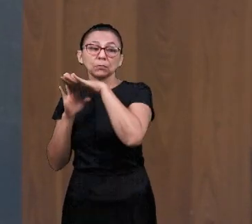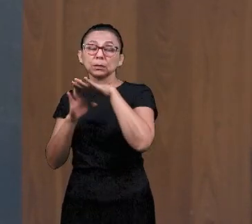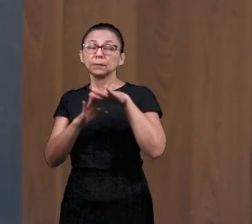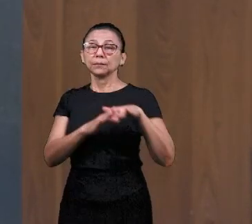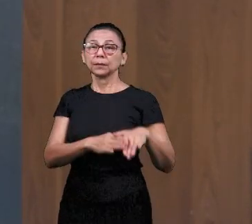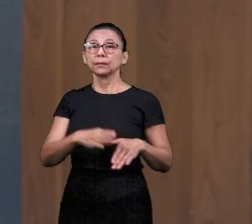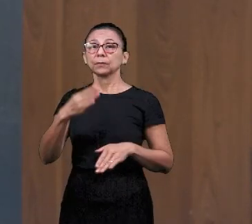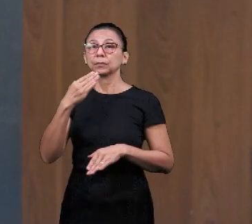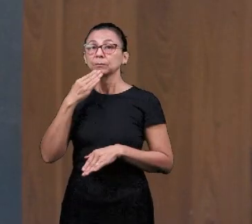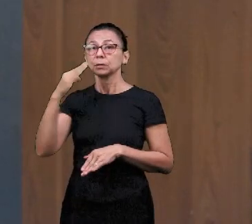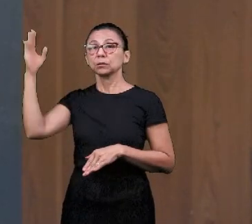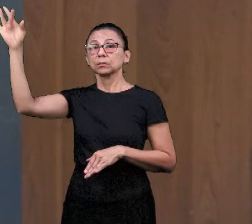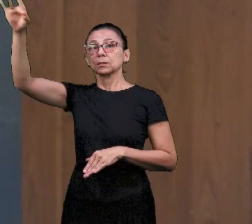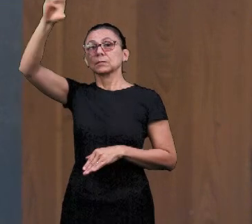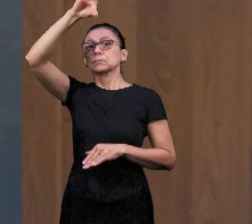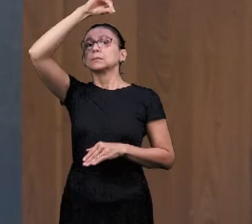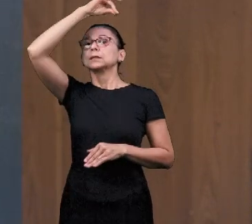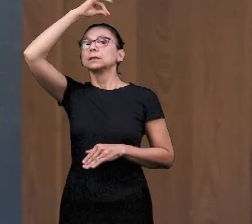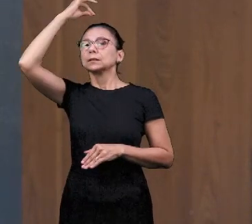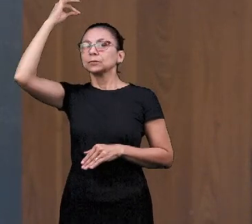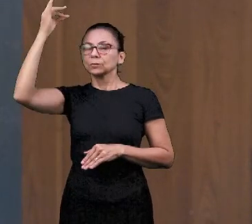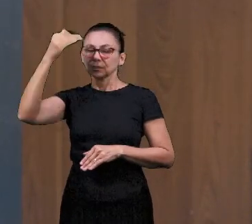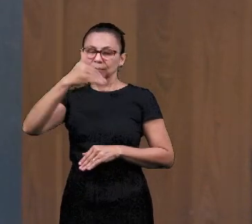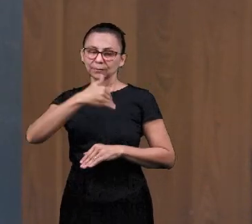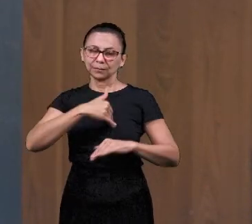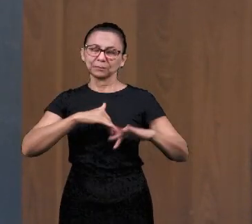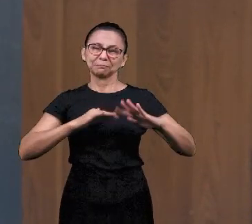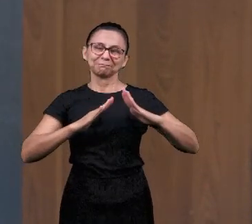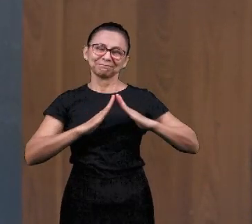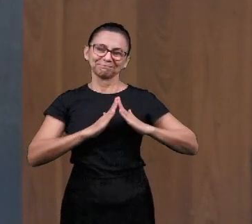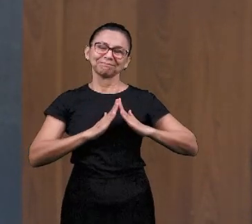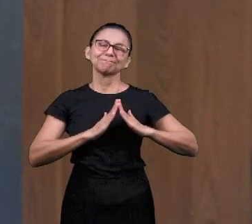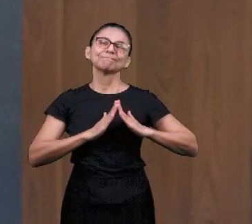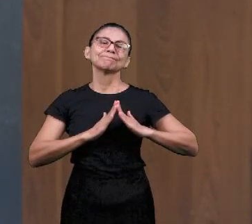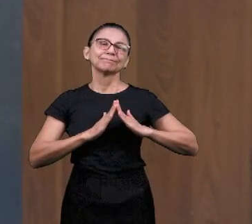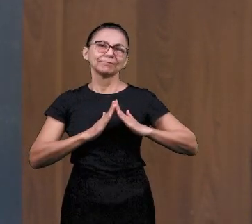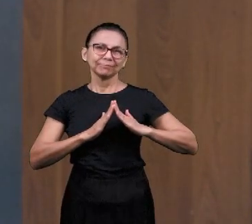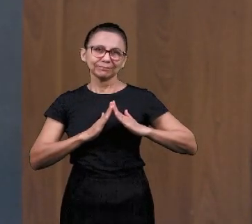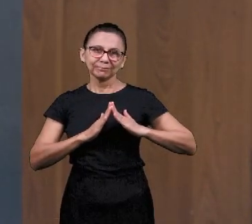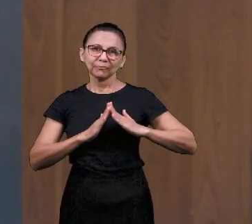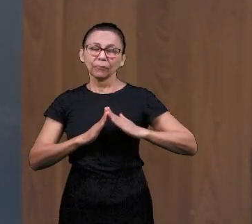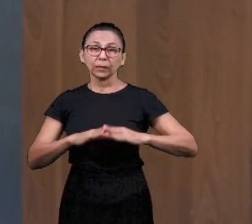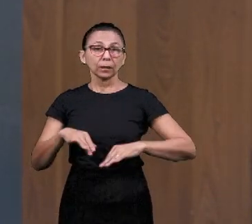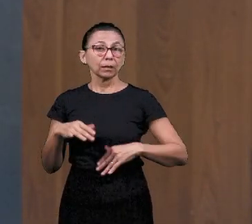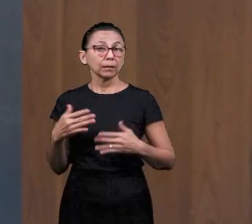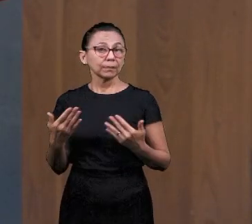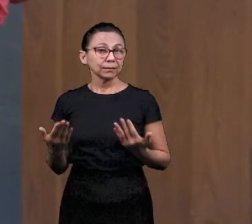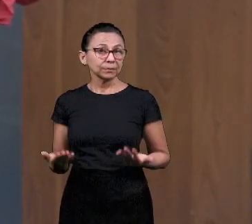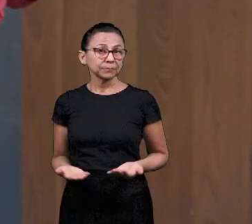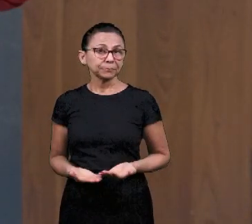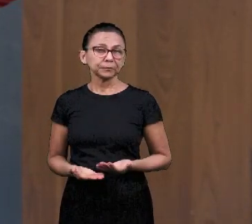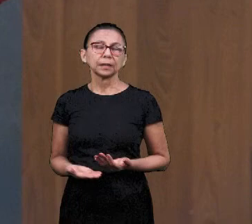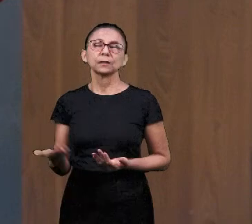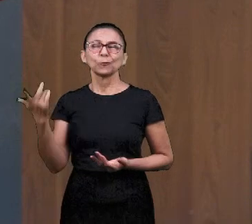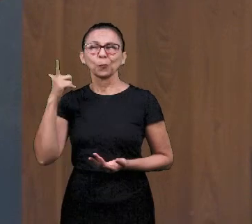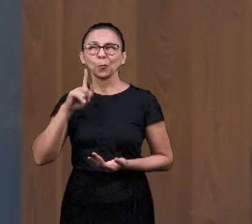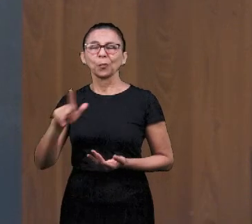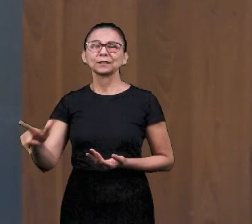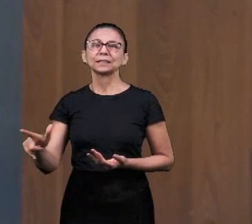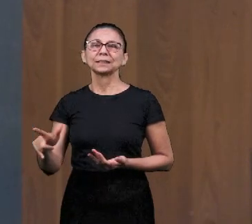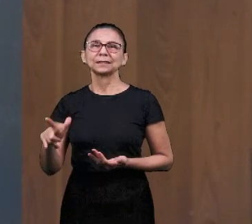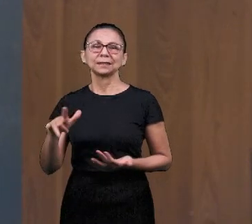son Saint-Esprit puisse faire habitation dans notre cœur. Seulement comme ça, nous allons vaincre ce